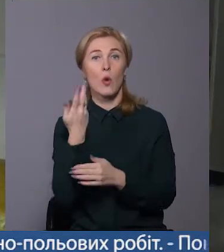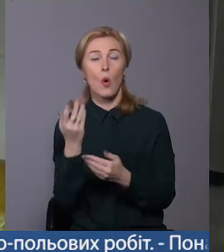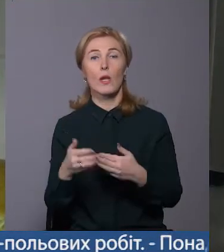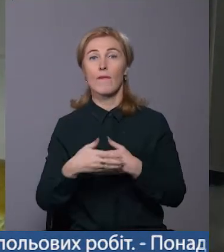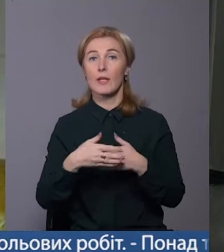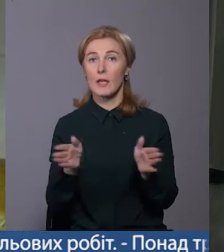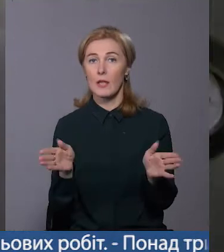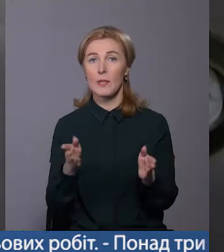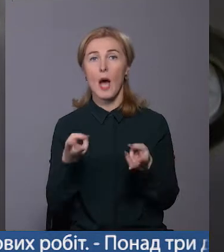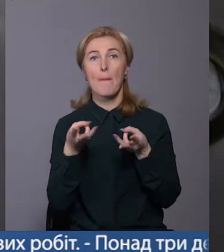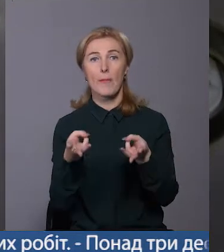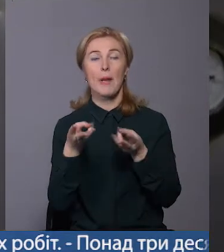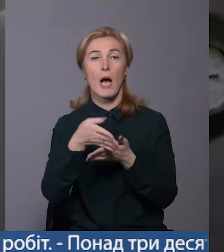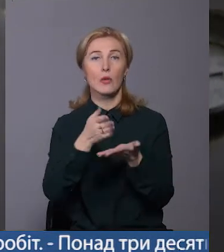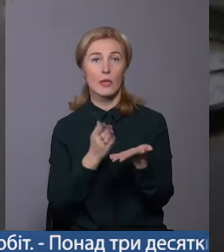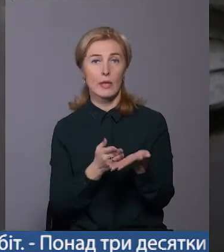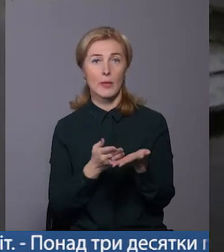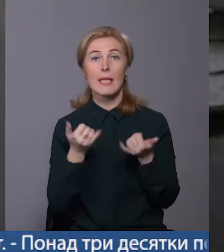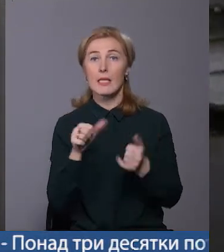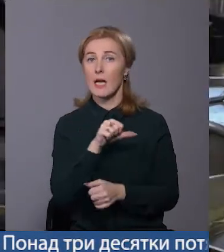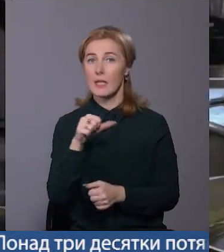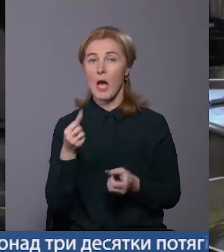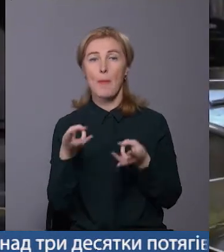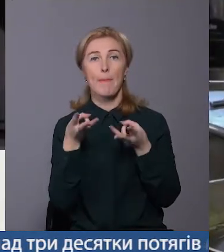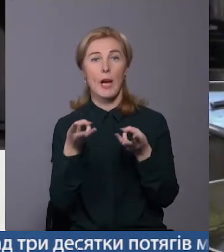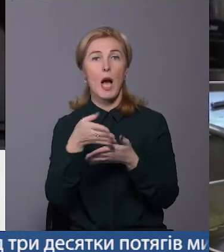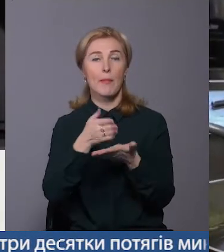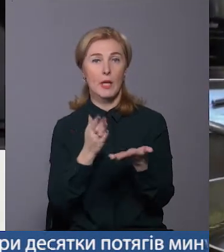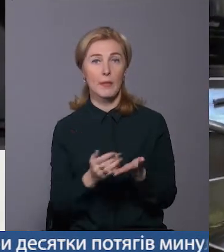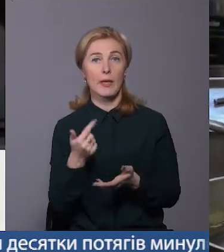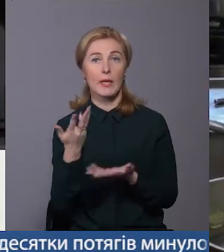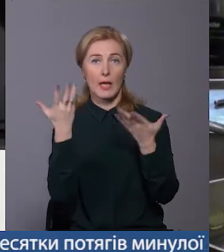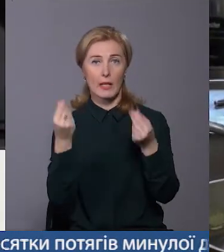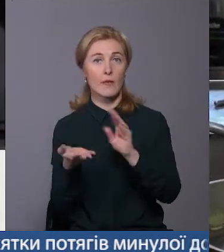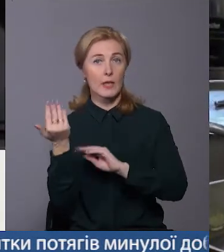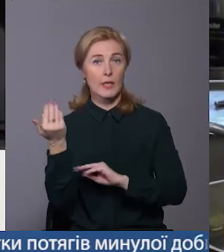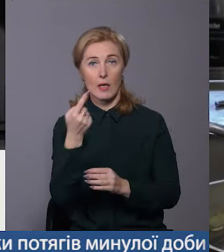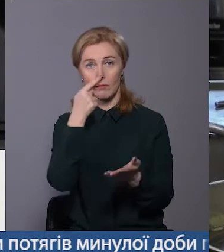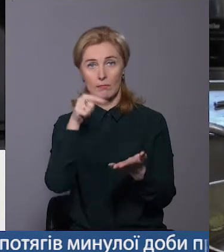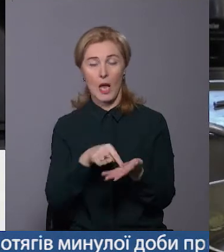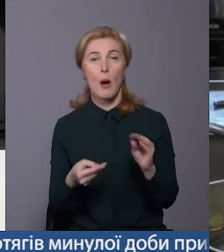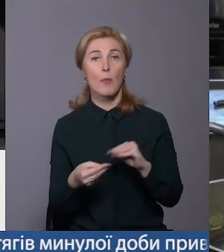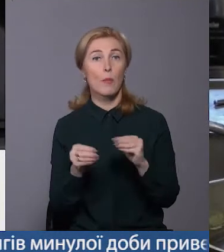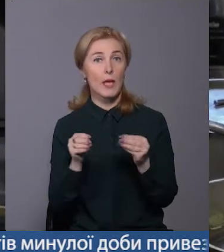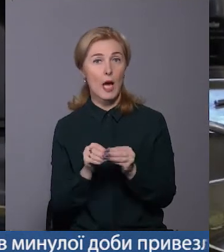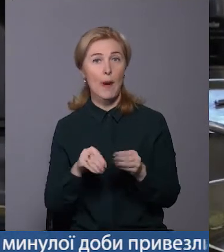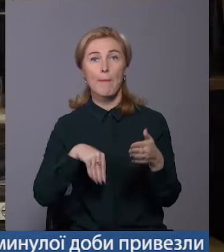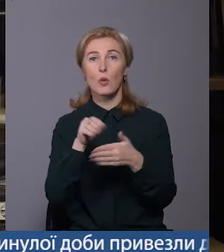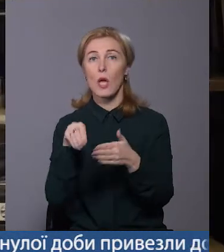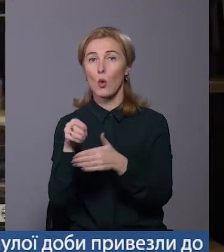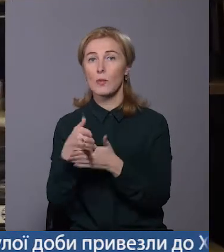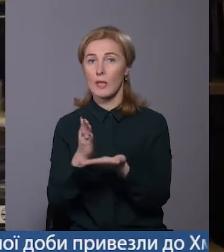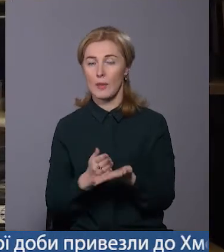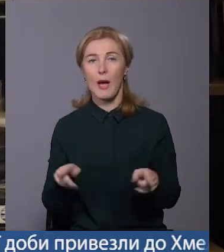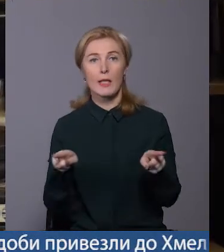відкрився, випікають хліб. Зараз ми самі випікаємо ще хліб. Буквально декілька днів назад, коли ми стикнулися з проблемою по закупці хлібу.